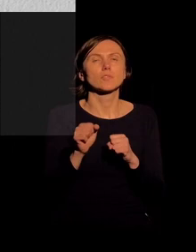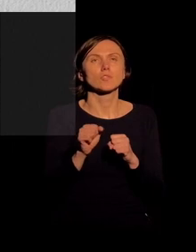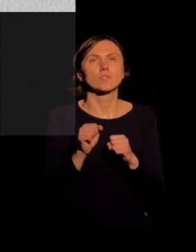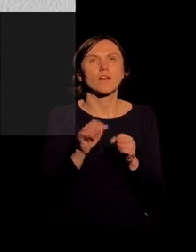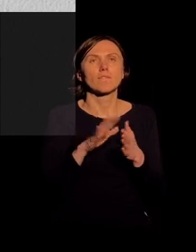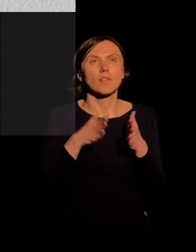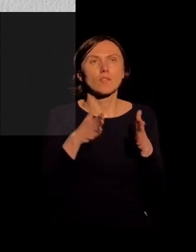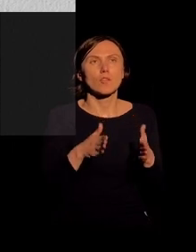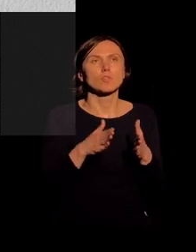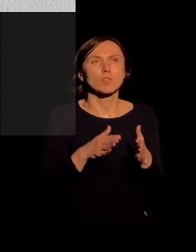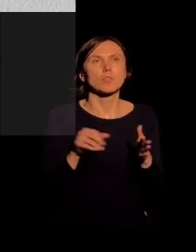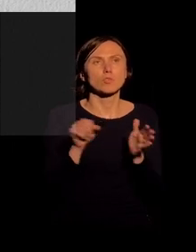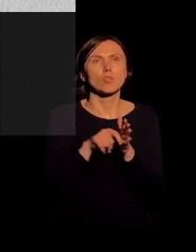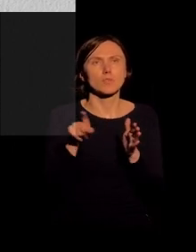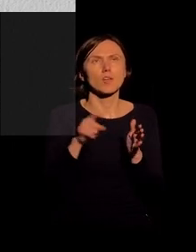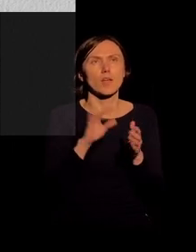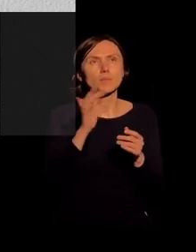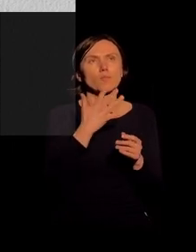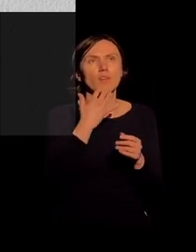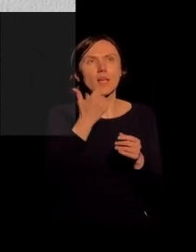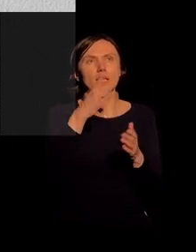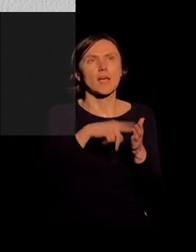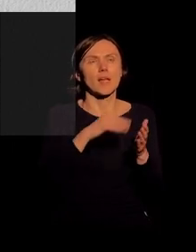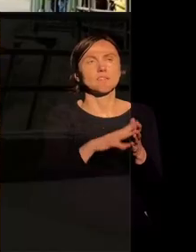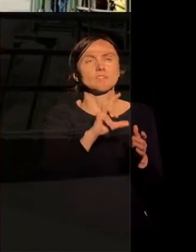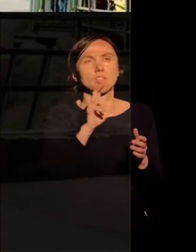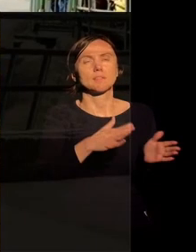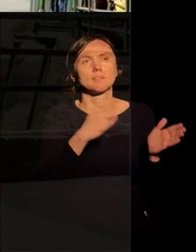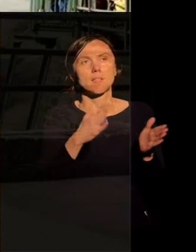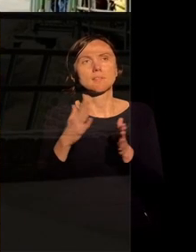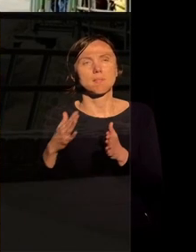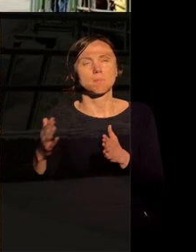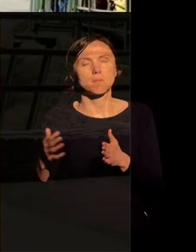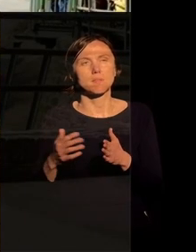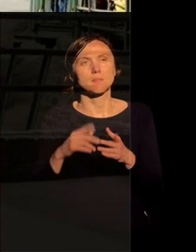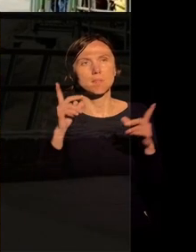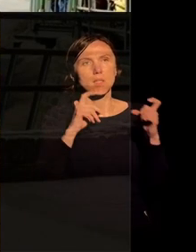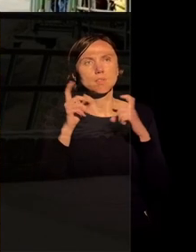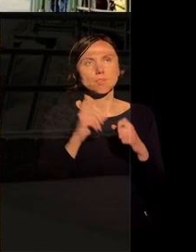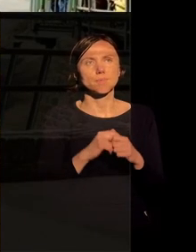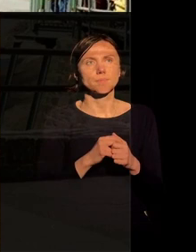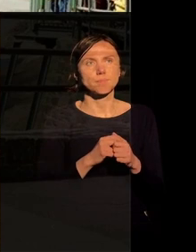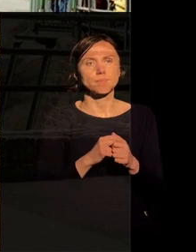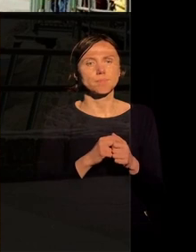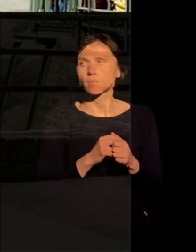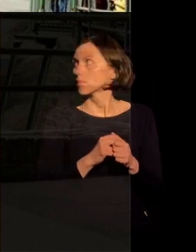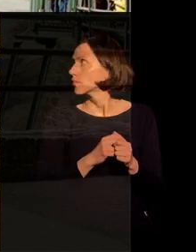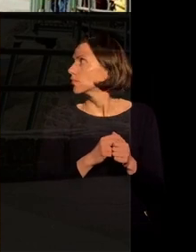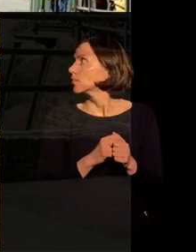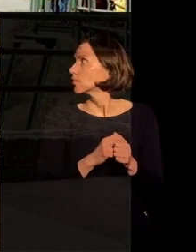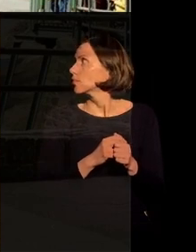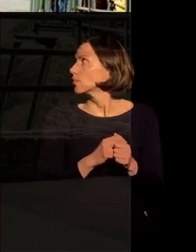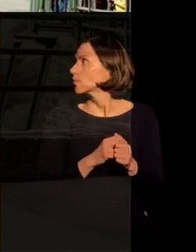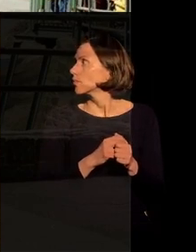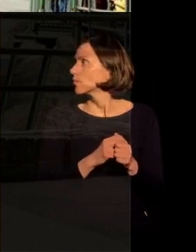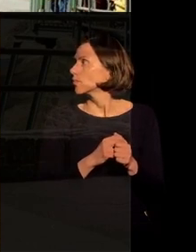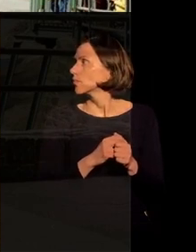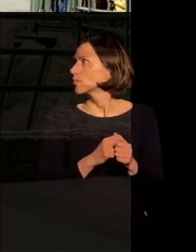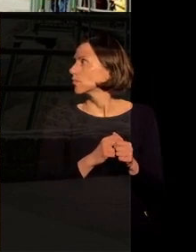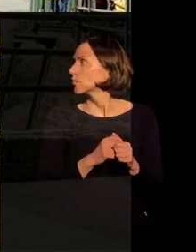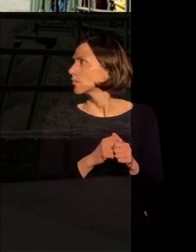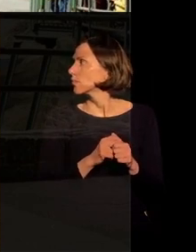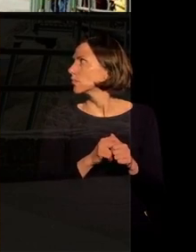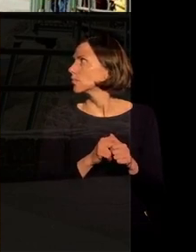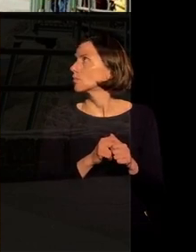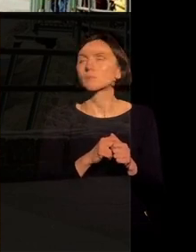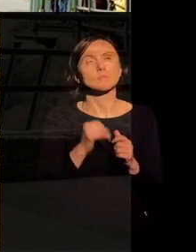drodze. Chyba do tego jeszcze nawiążę kilka razy podczas kolejnych zdjęć, podczas kolejnych czy rysunków,